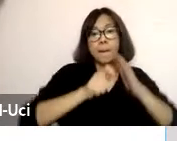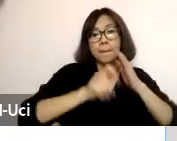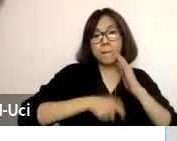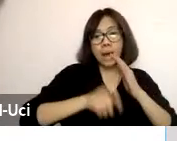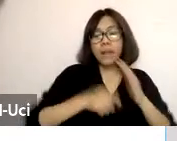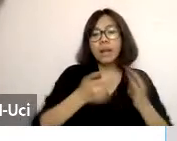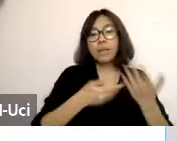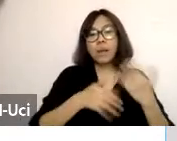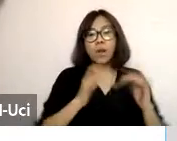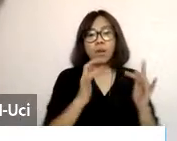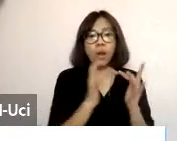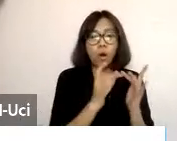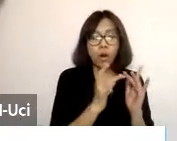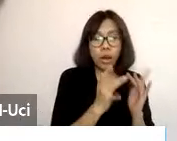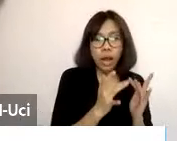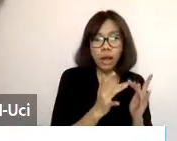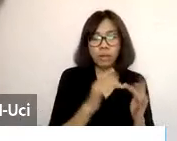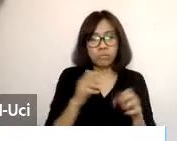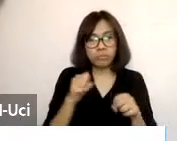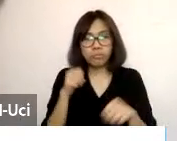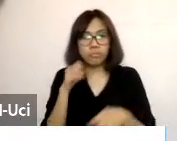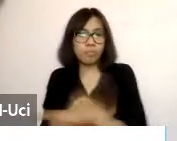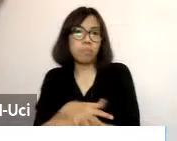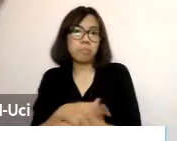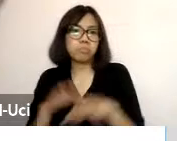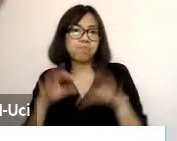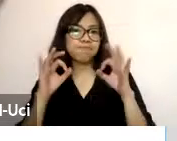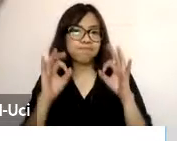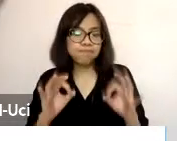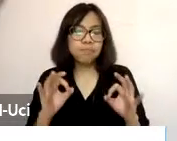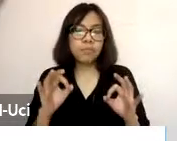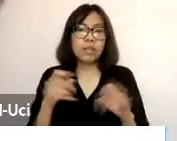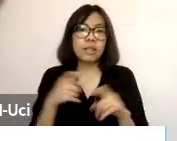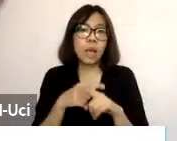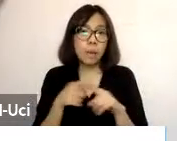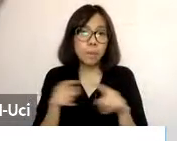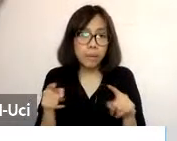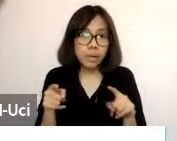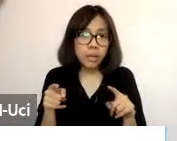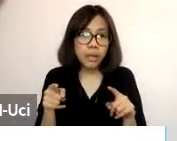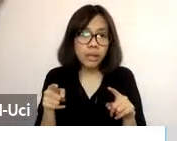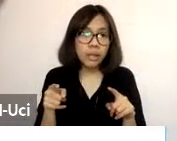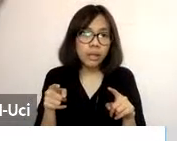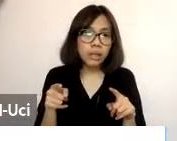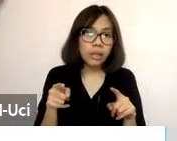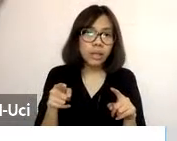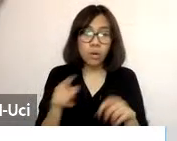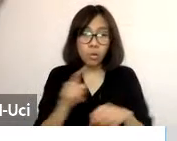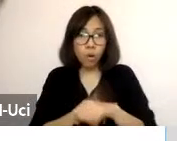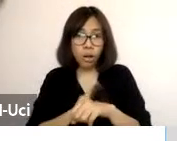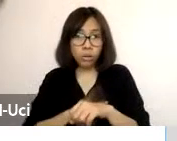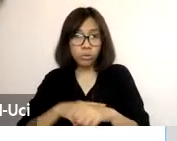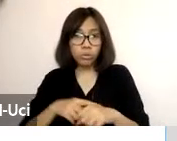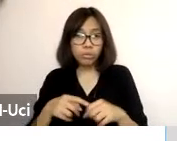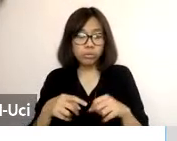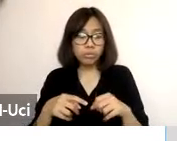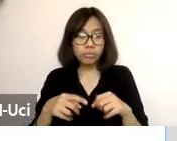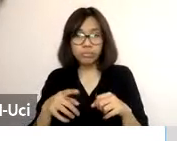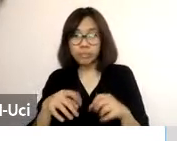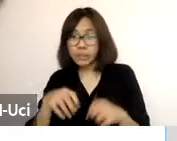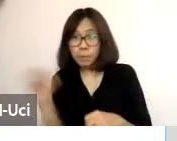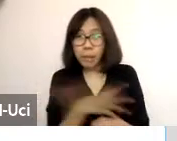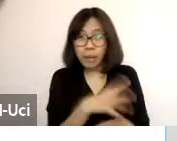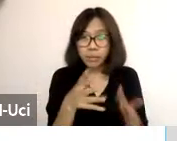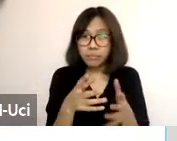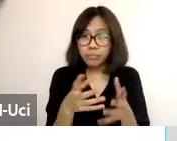kemudian diimplementasikan nah pertanyaan berikutnya adalah Apakah kemudian yang diselesaikan dalam jangka waktu cepat dan kemudian